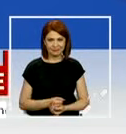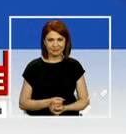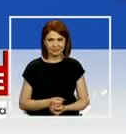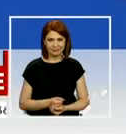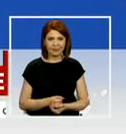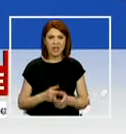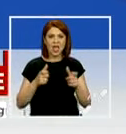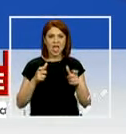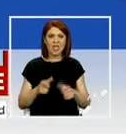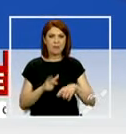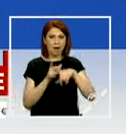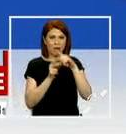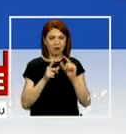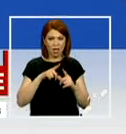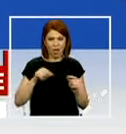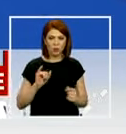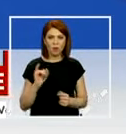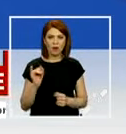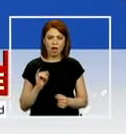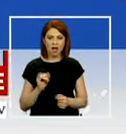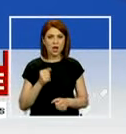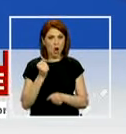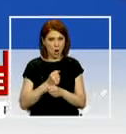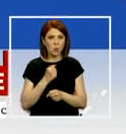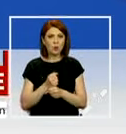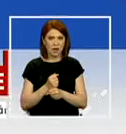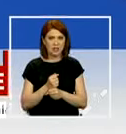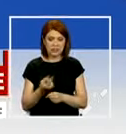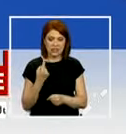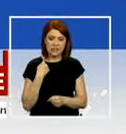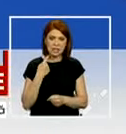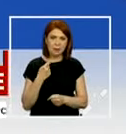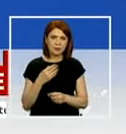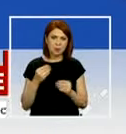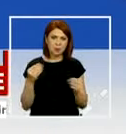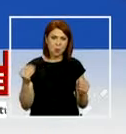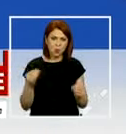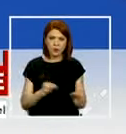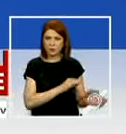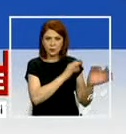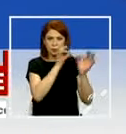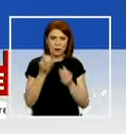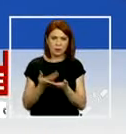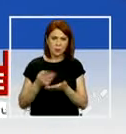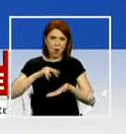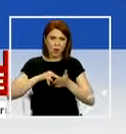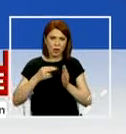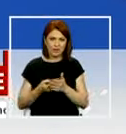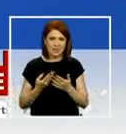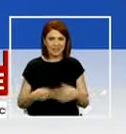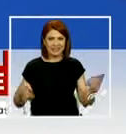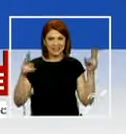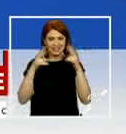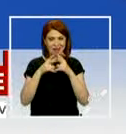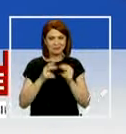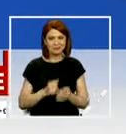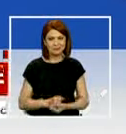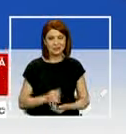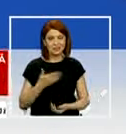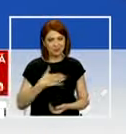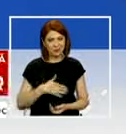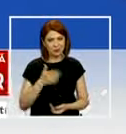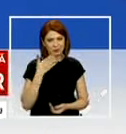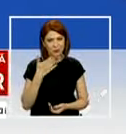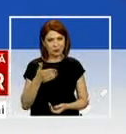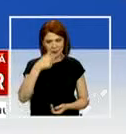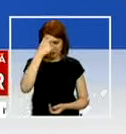staffului NATO care lucrează de săptămâni pentru a organiza acest summit. Aș vrea să